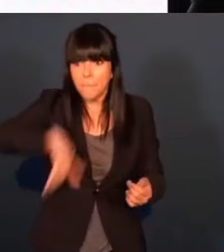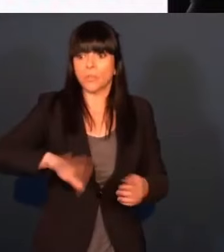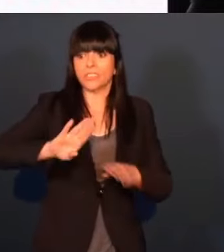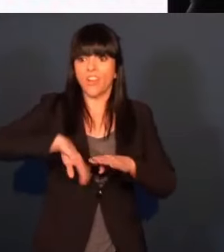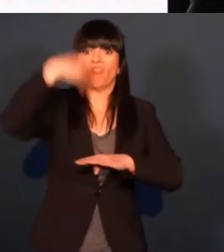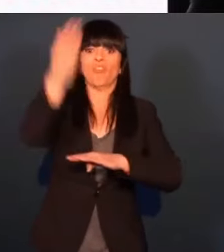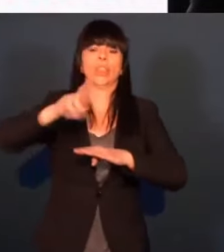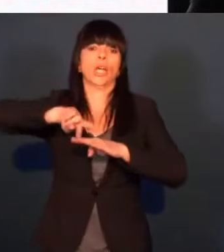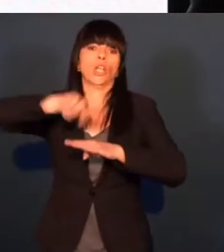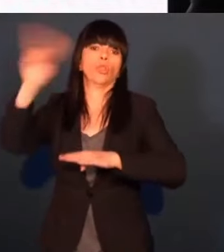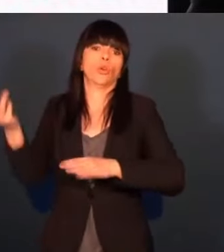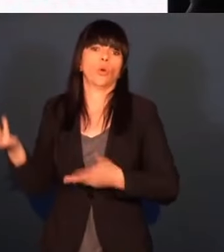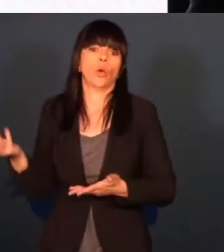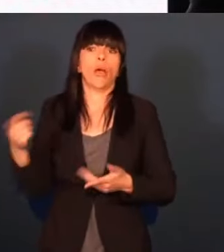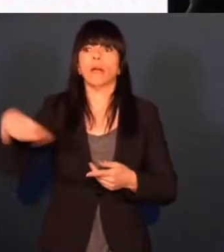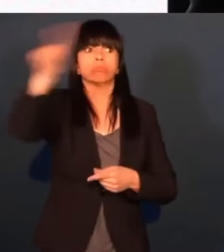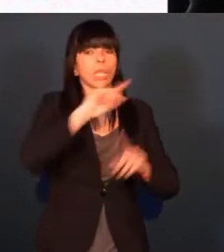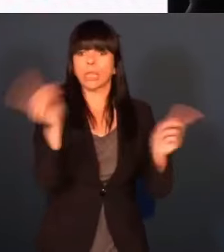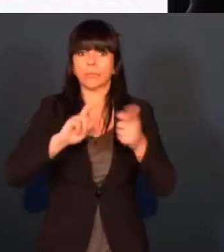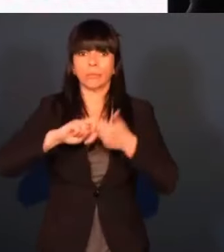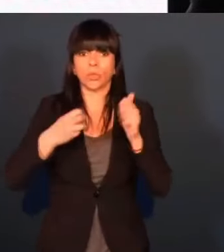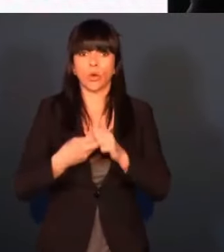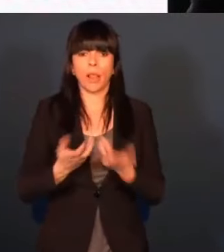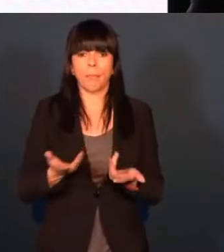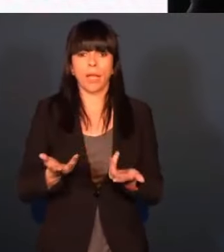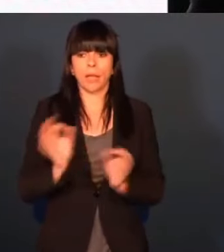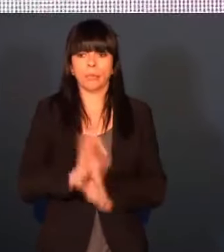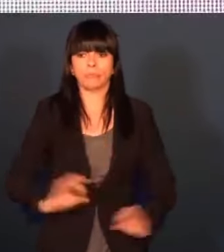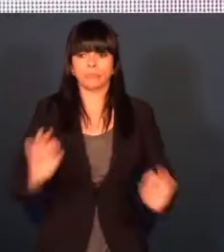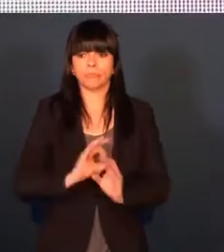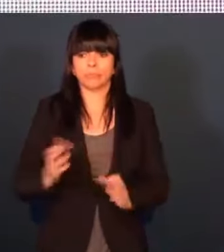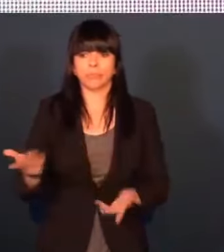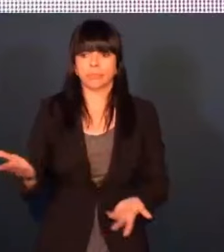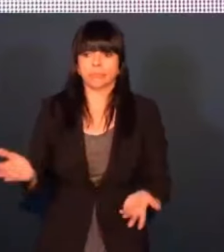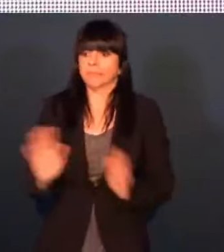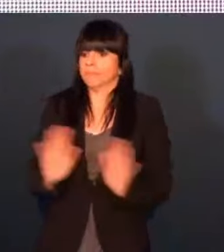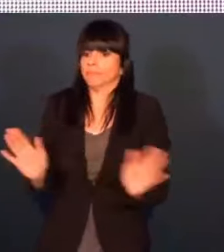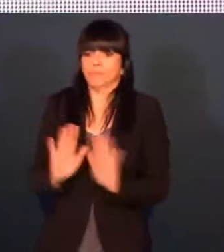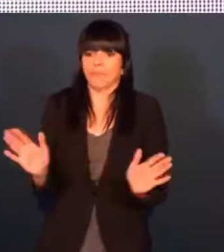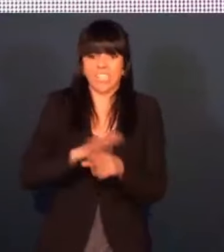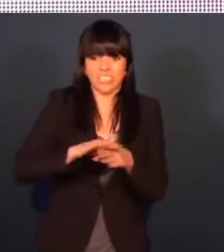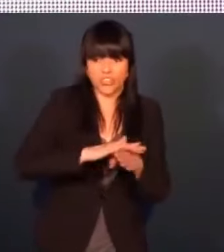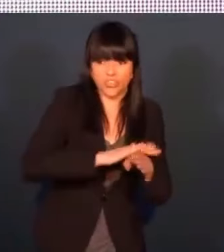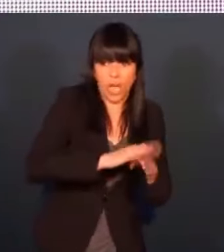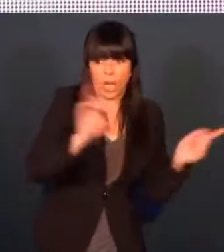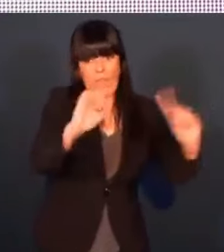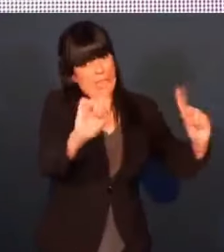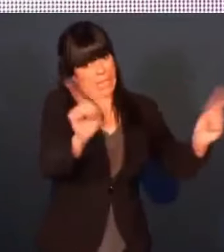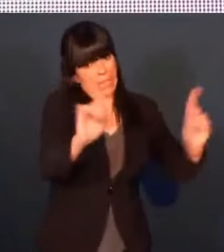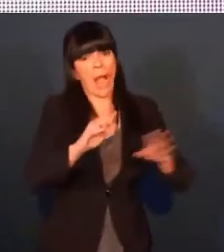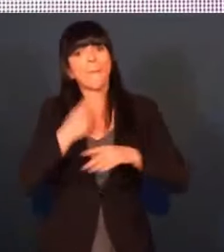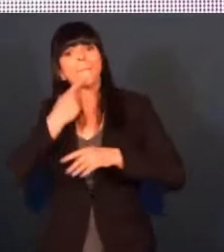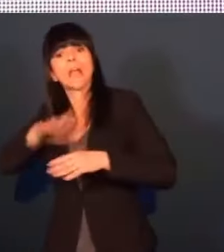другия екип нямат никакъв проблем да казват на черното бяло и на бялото черно. Нещо, което